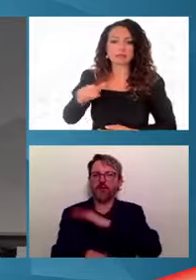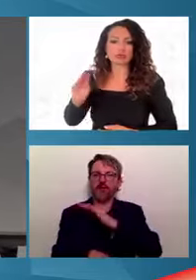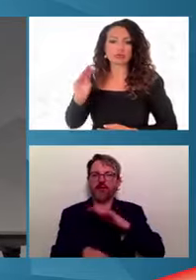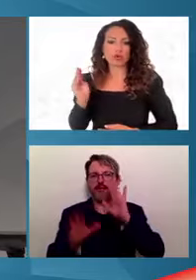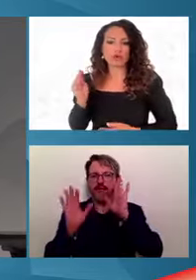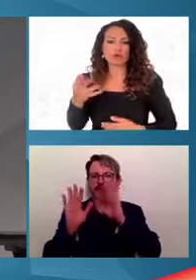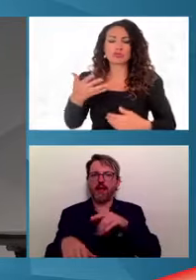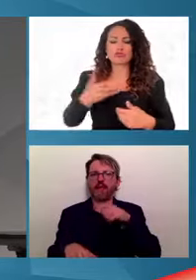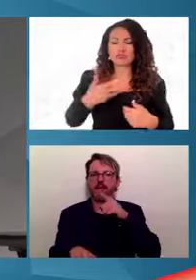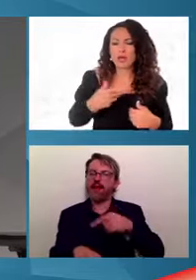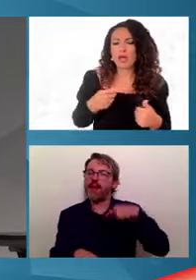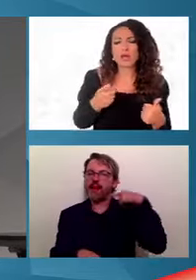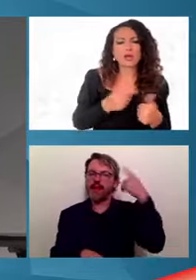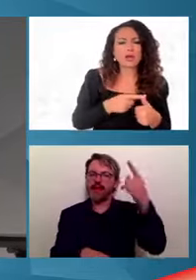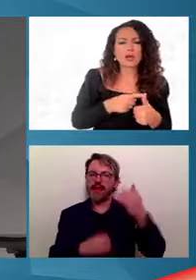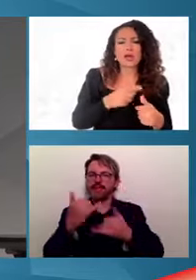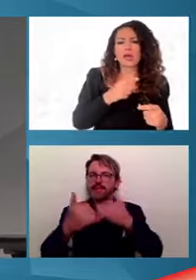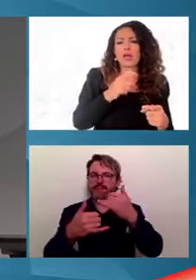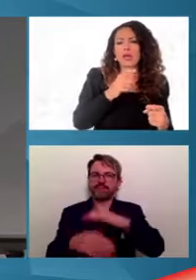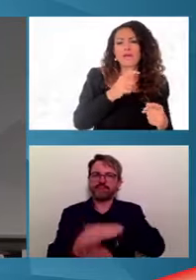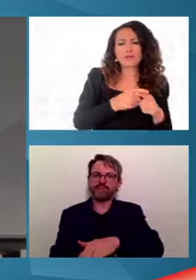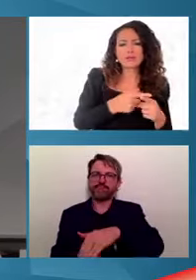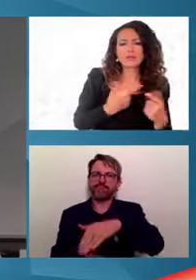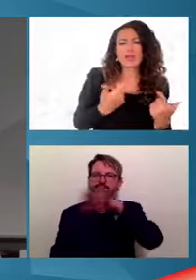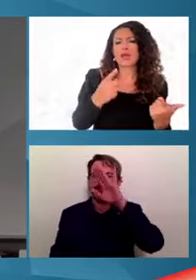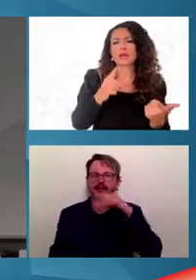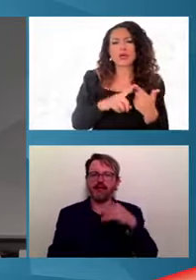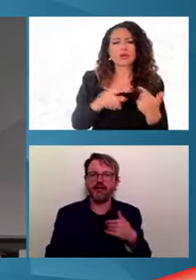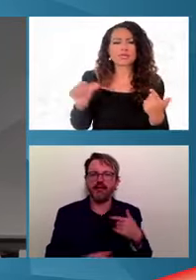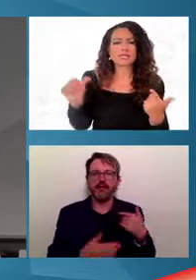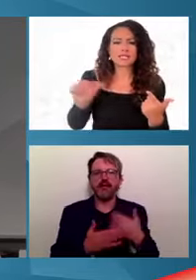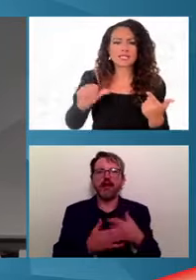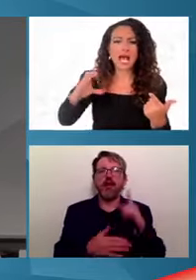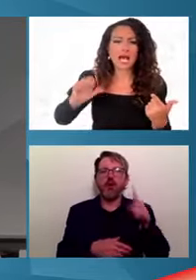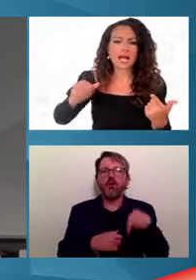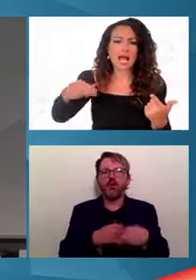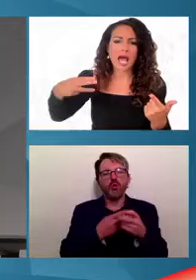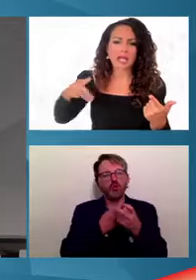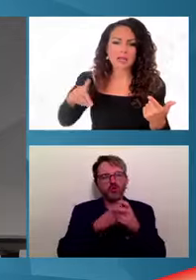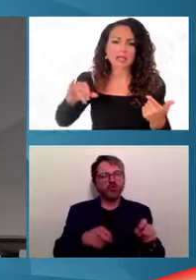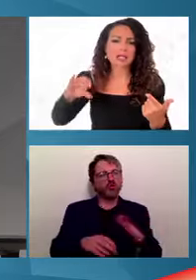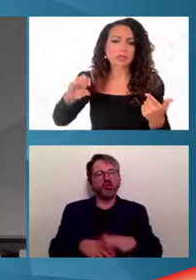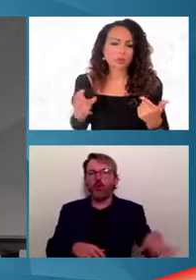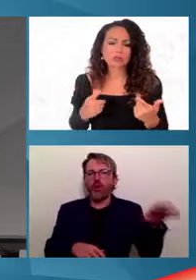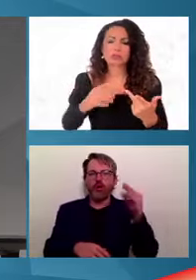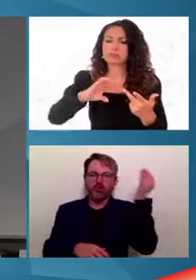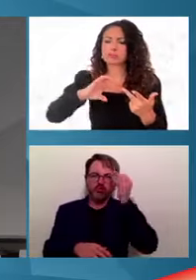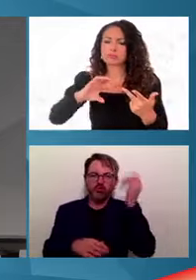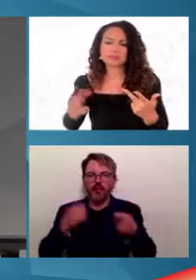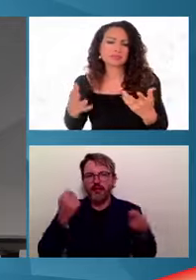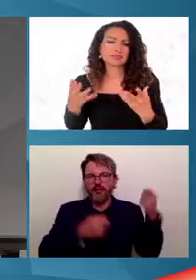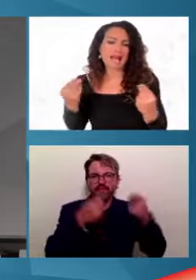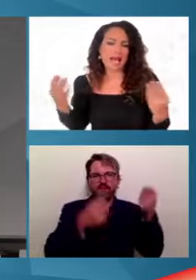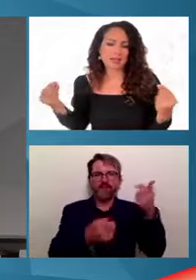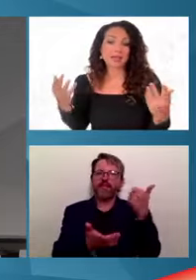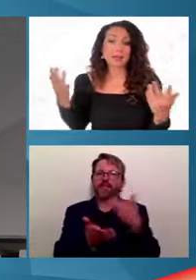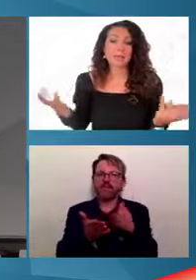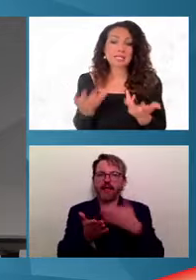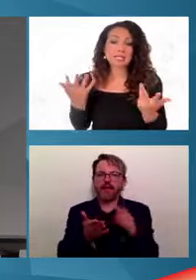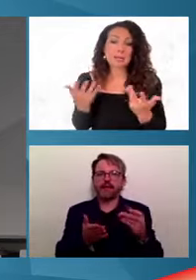Villa, Merano, Vallenosta, in tutta la provincia. Un esempio è il Conservatorio Monteverdi. Il Conservatorio